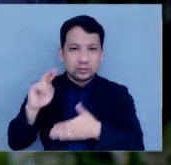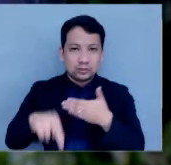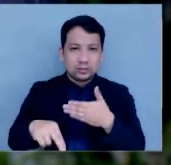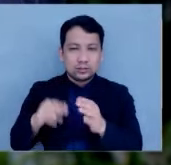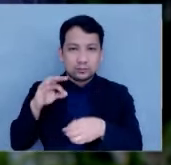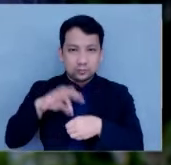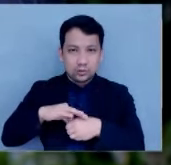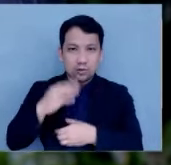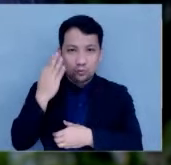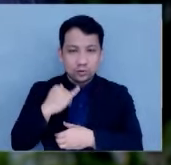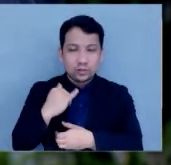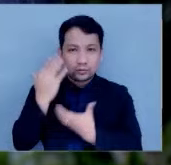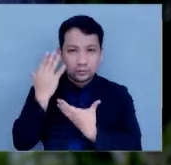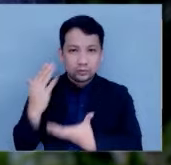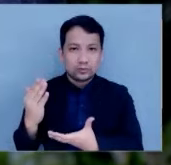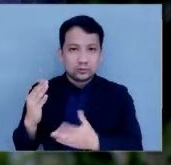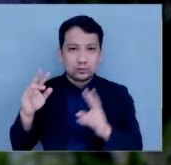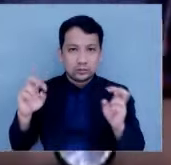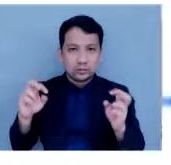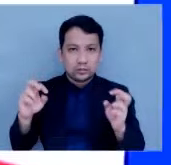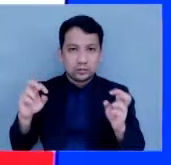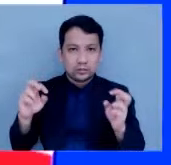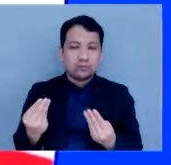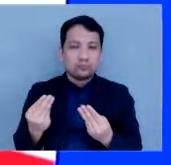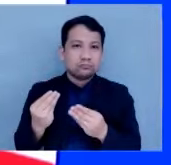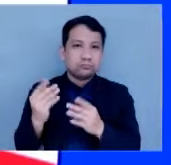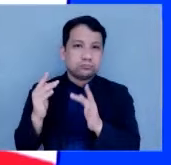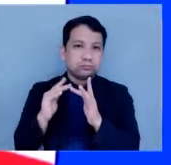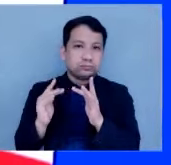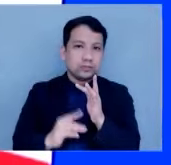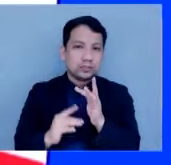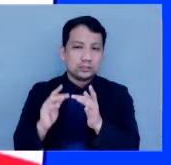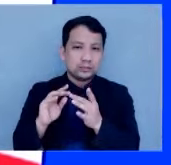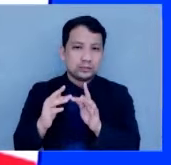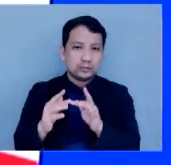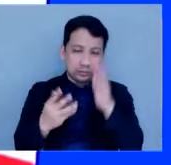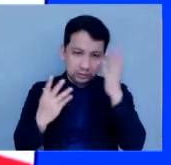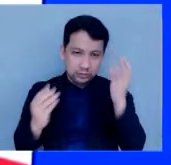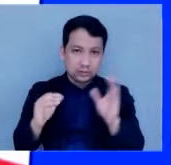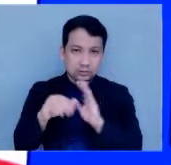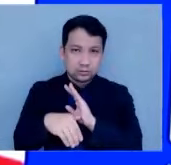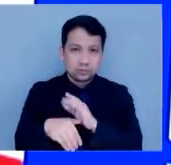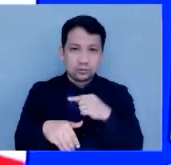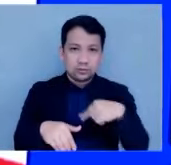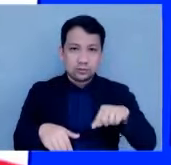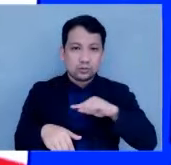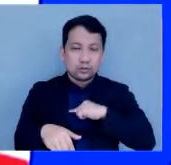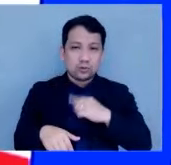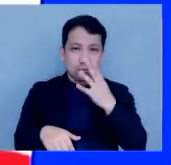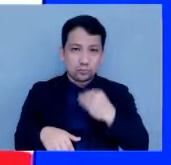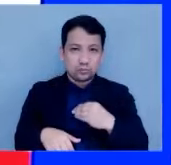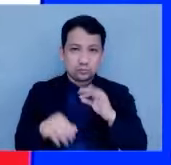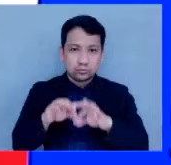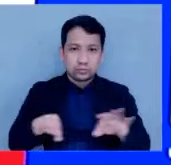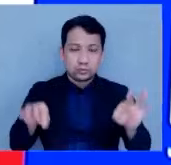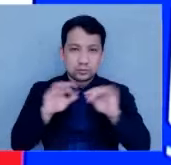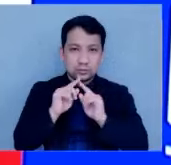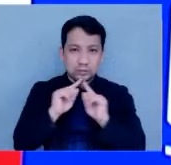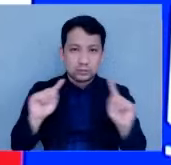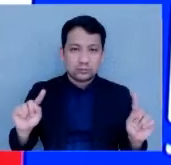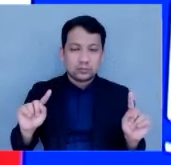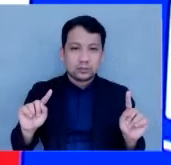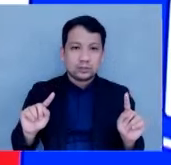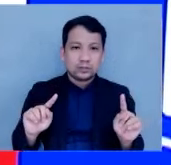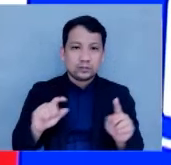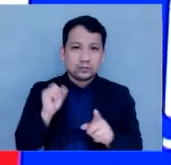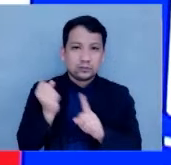daw sa sinasabing kawalan ng signal. Paalala naman ng COMELEC sa mga kakandidato, dapat ideklara na ang gagamitin nilang social